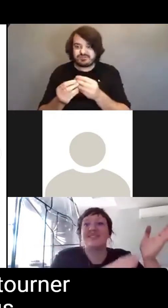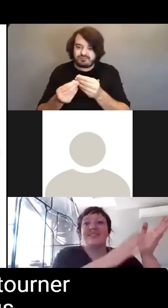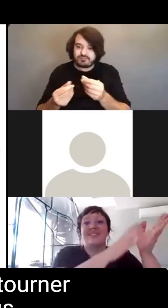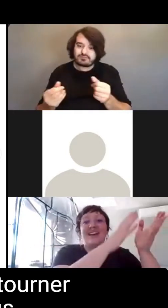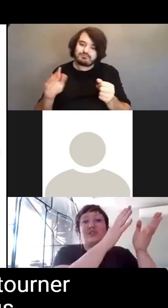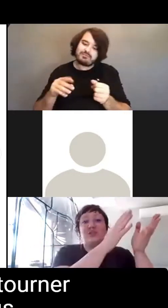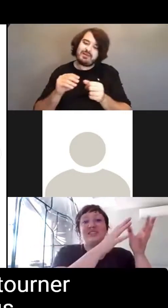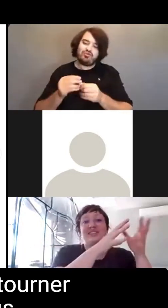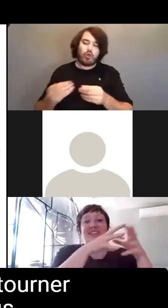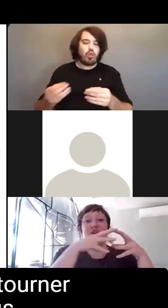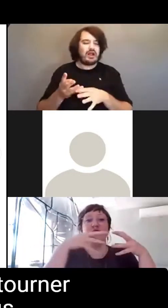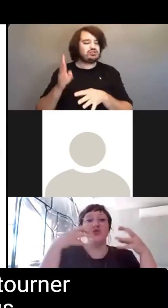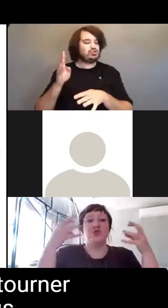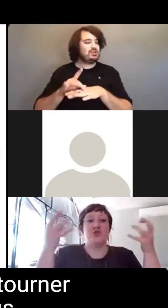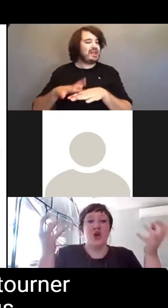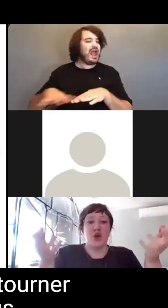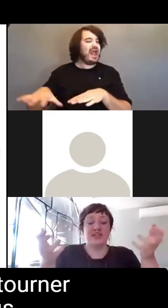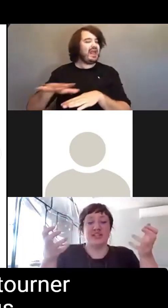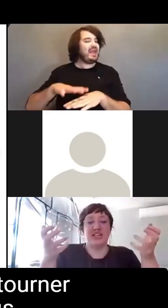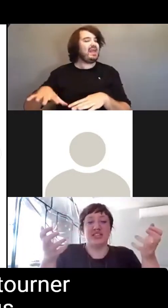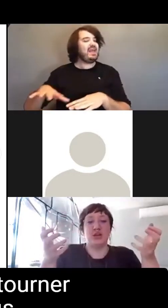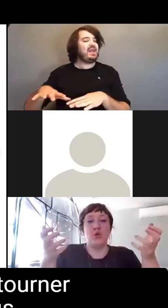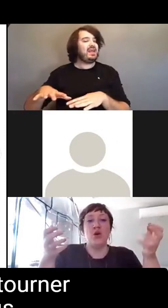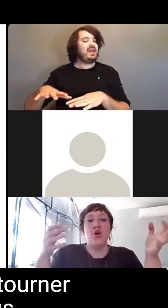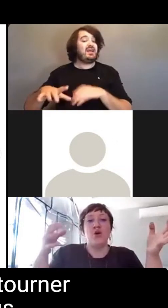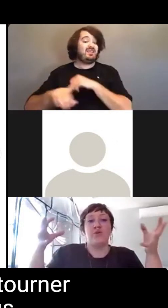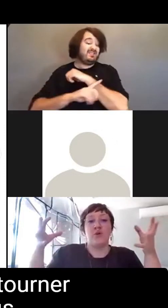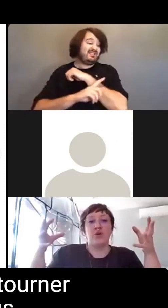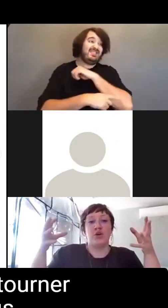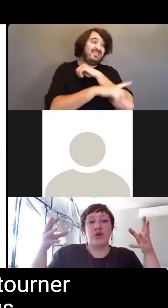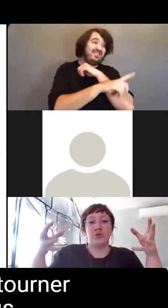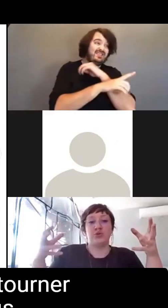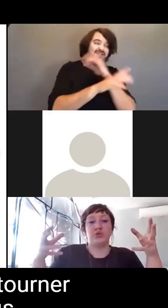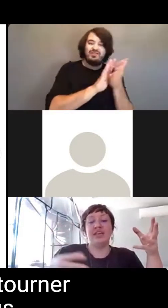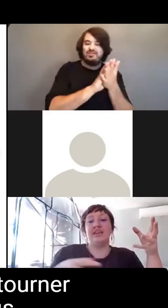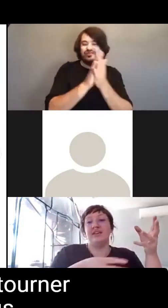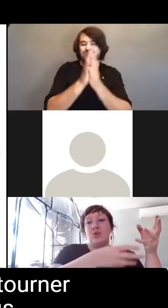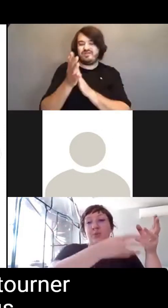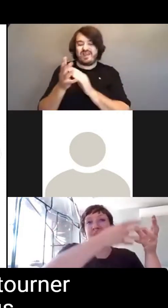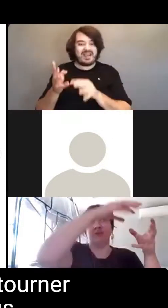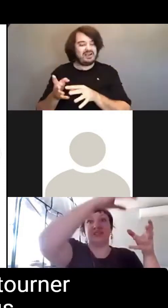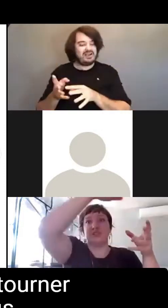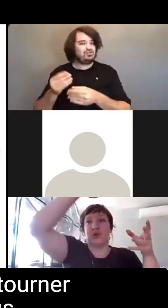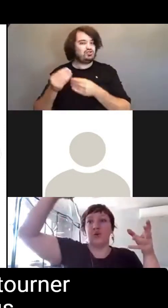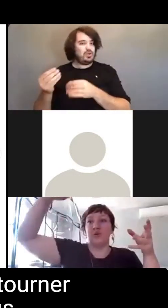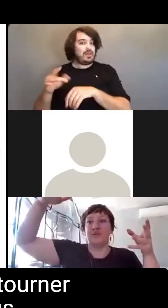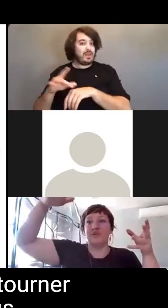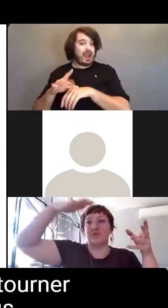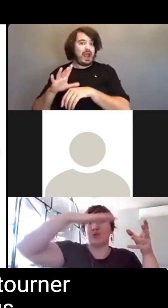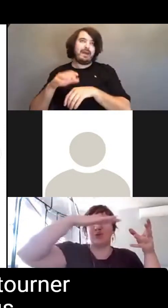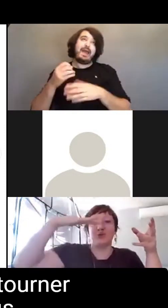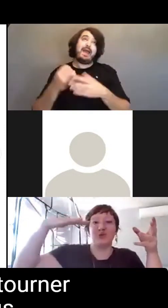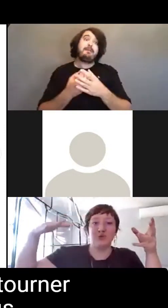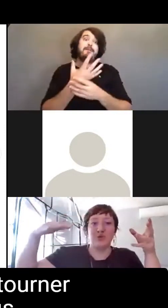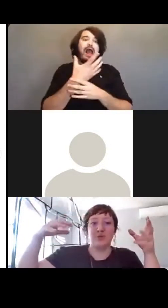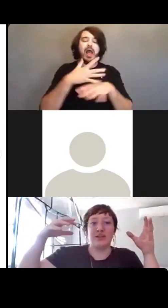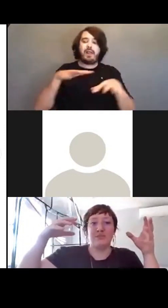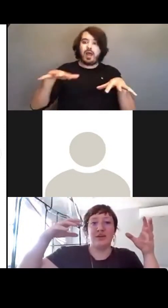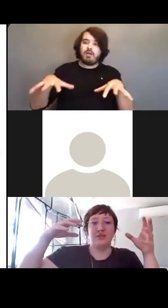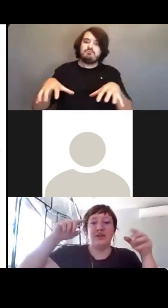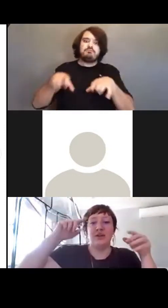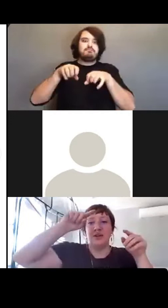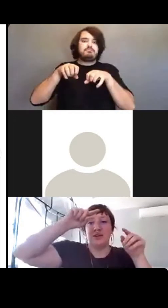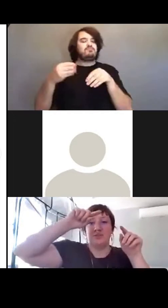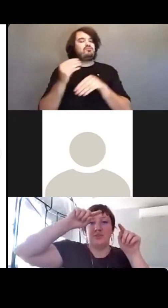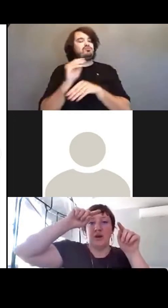Puis, ensuite, leurs déjections vont retourner aux plantes qui sont sur le dessus. Donc, les